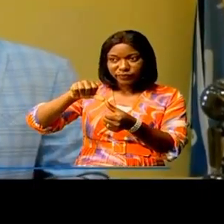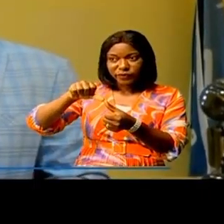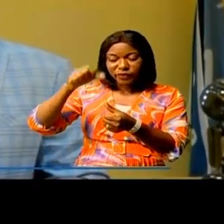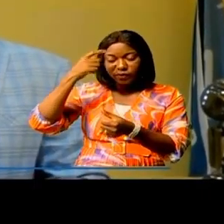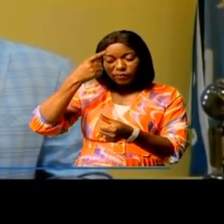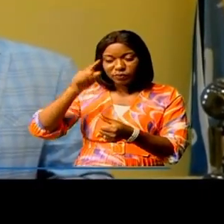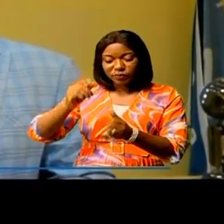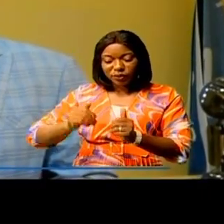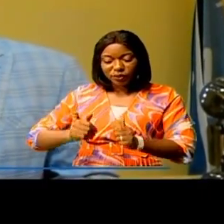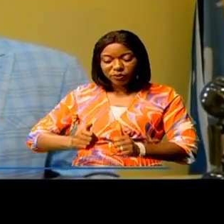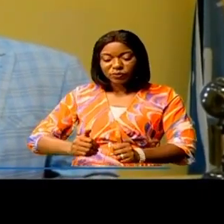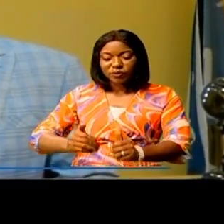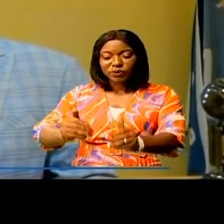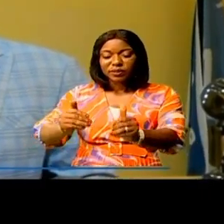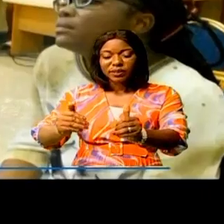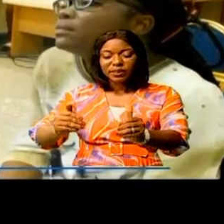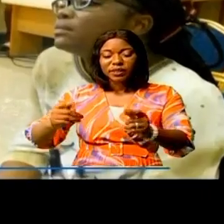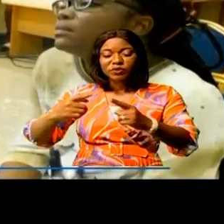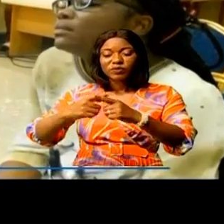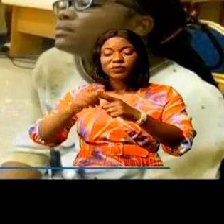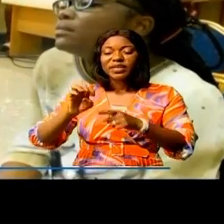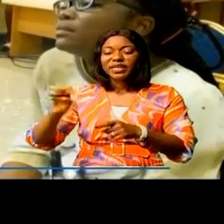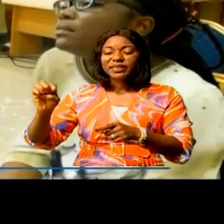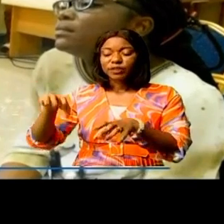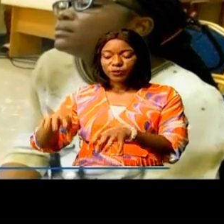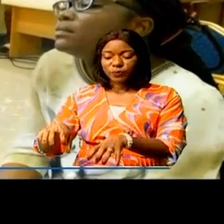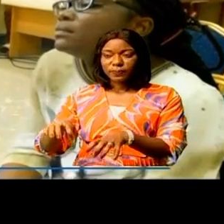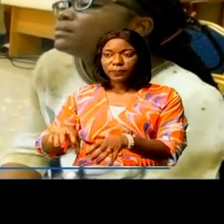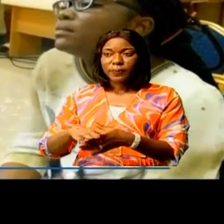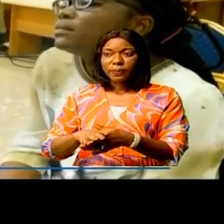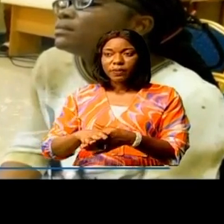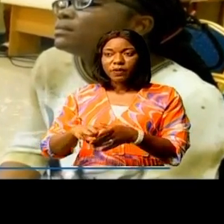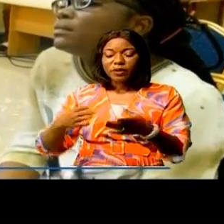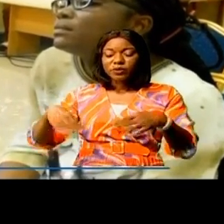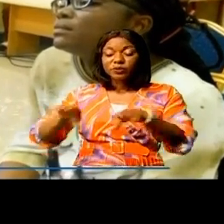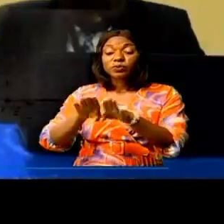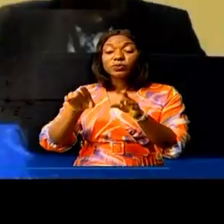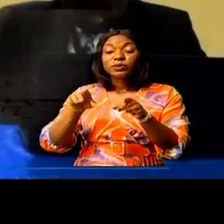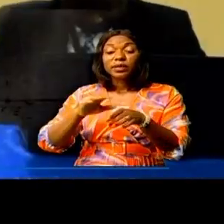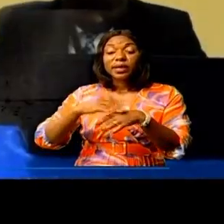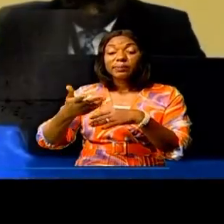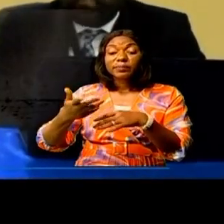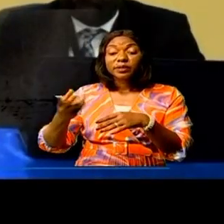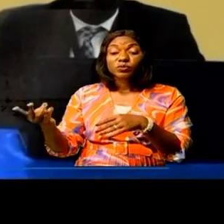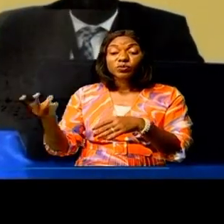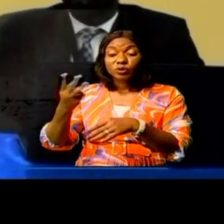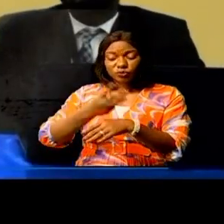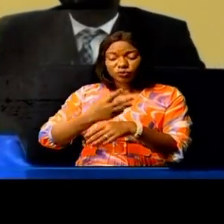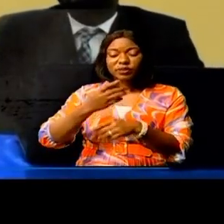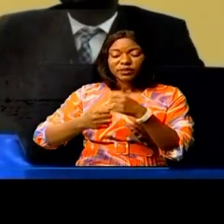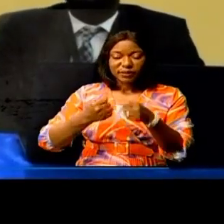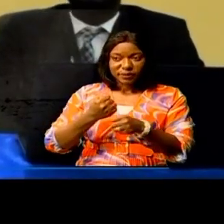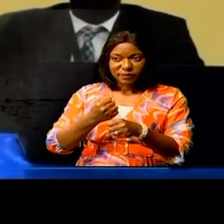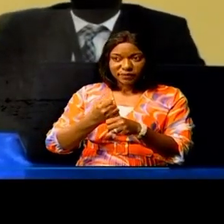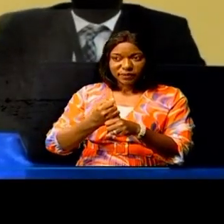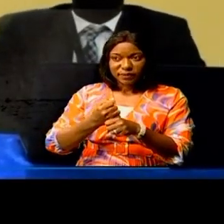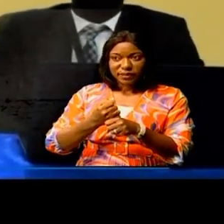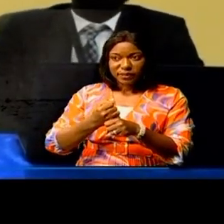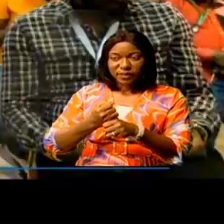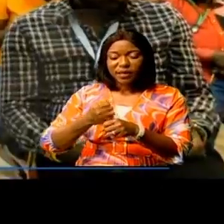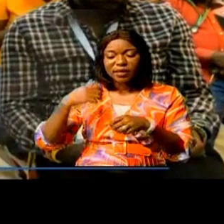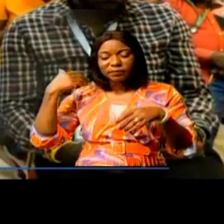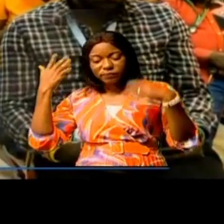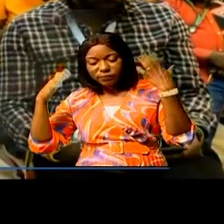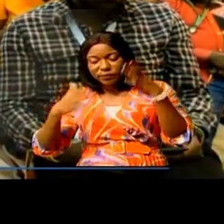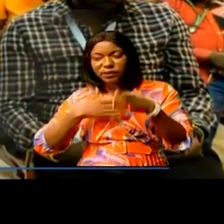la continuation des conflits à l'est de la RDC se sont clôturés après 3 jours d'exercice de l'esprit. Les différents